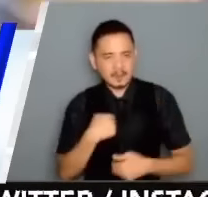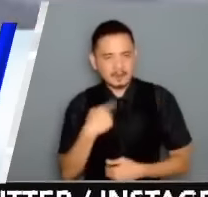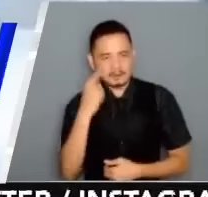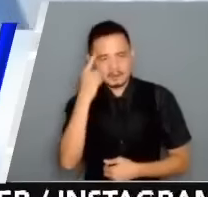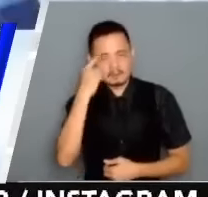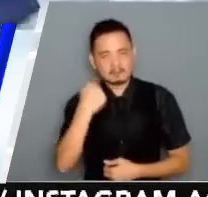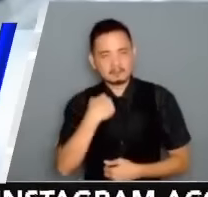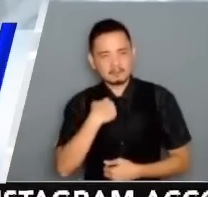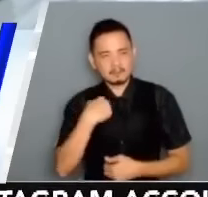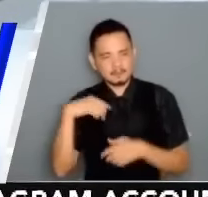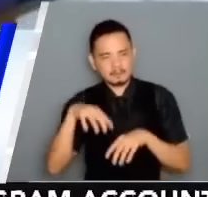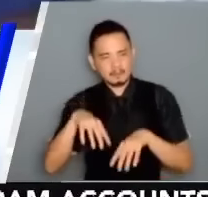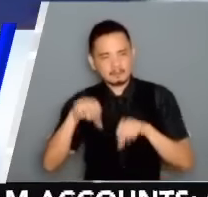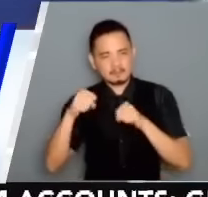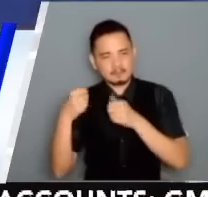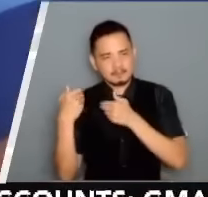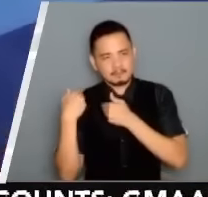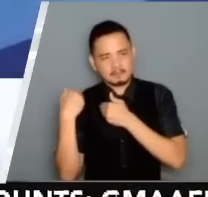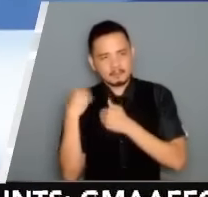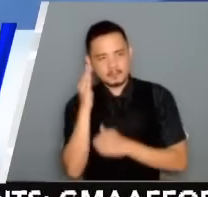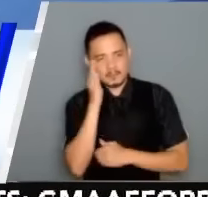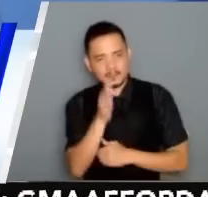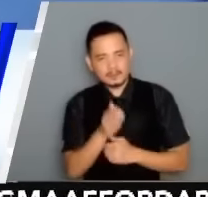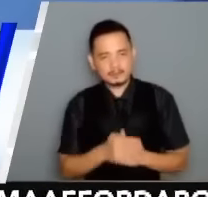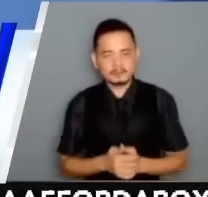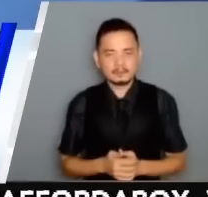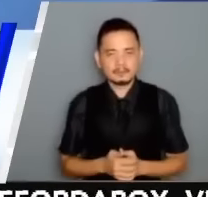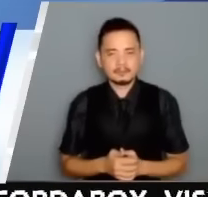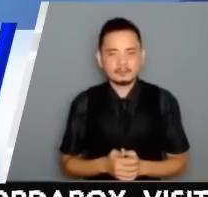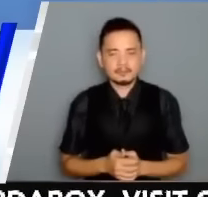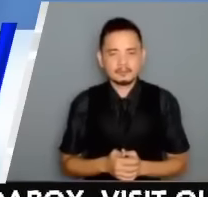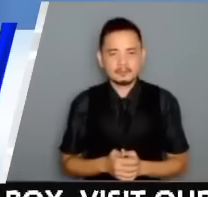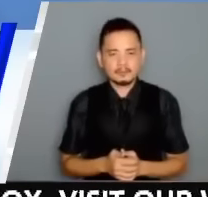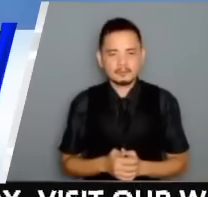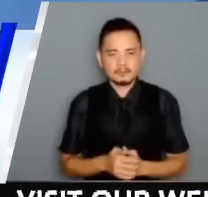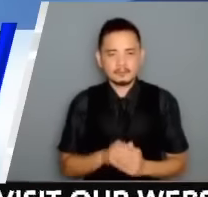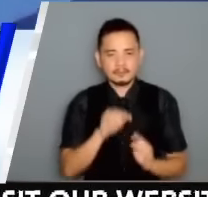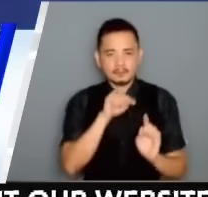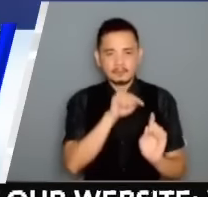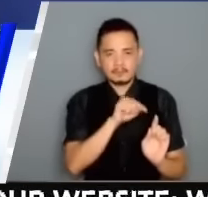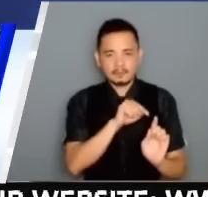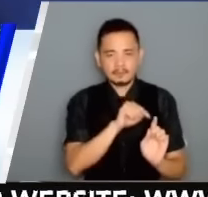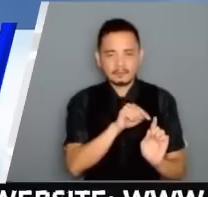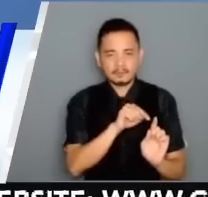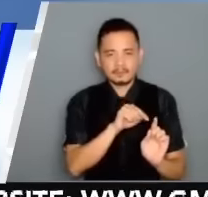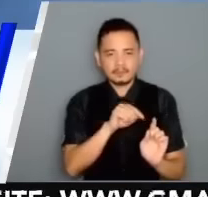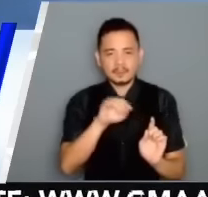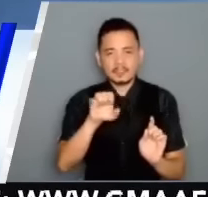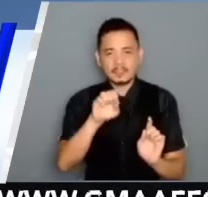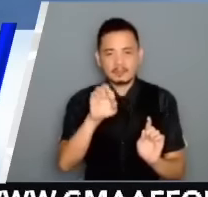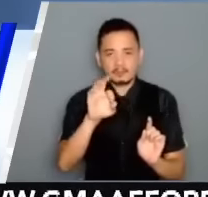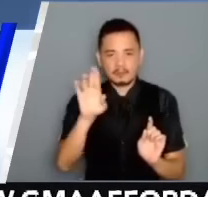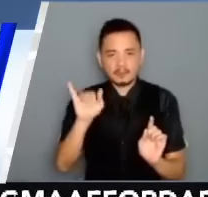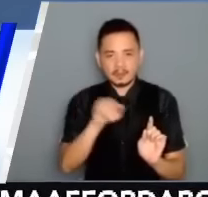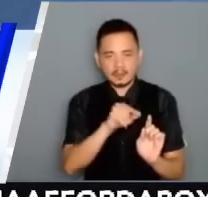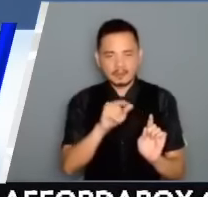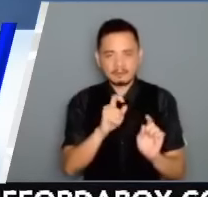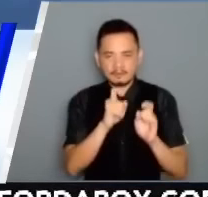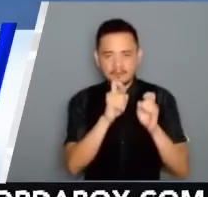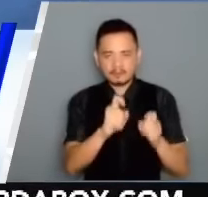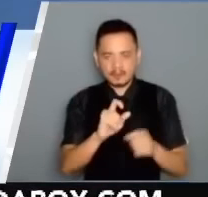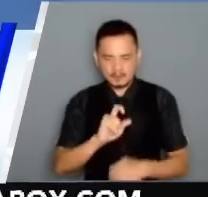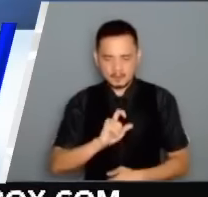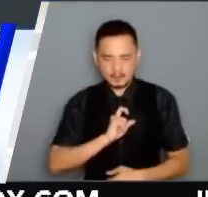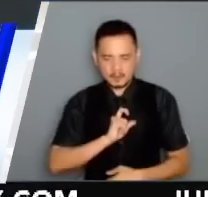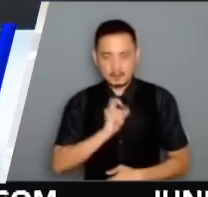that. Ginawaran ng Wounded Personnel Medal si Seaman First Class Underwater Operator Jeffrey Facundo na naputulan ng hinlalaki ng